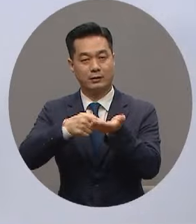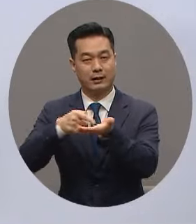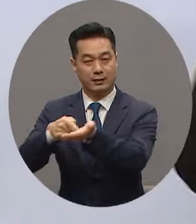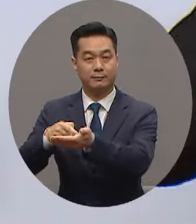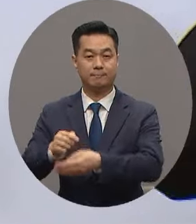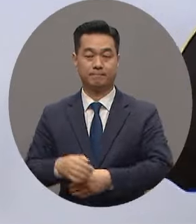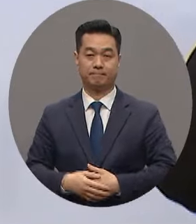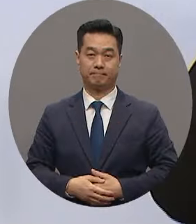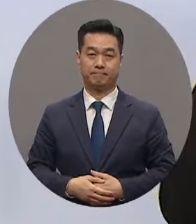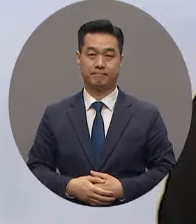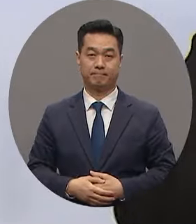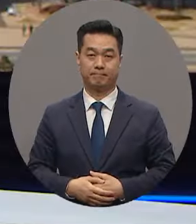혁입니다